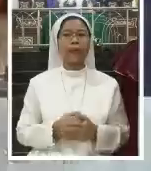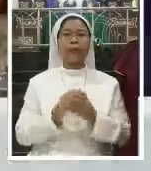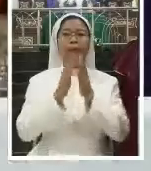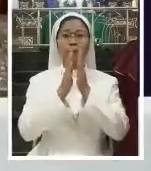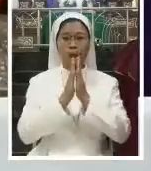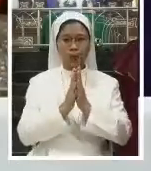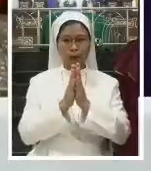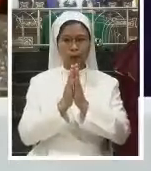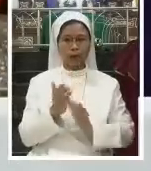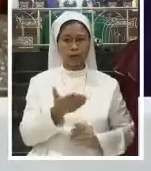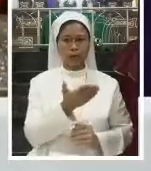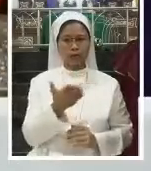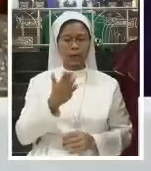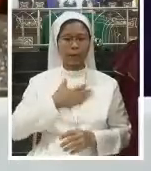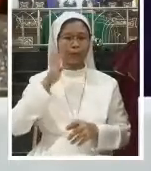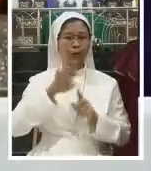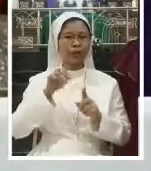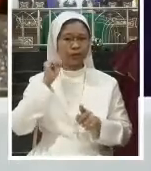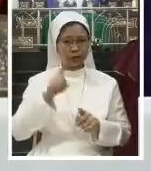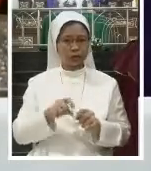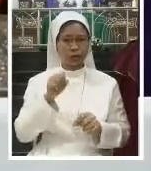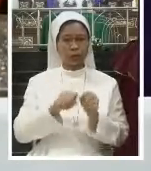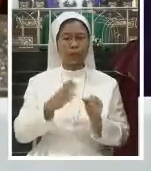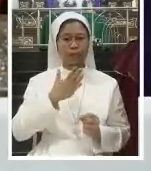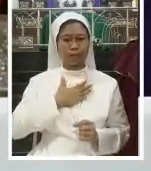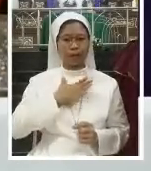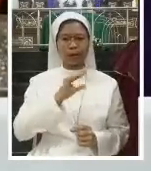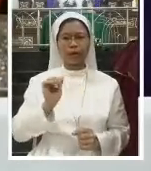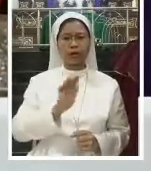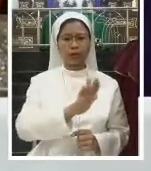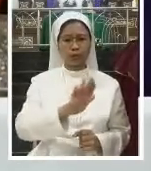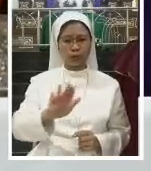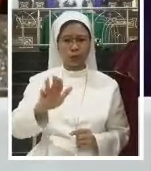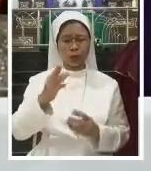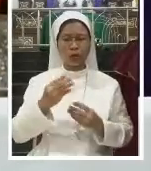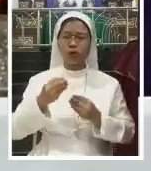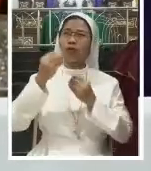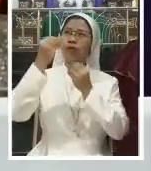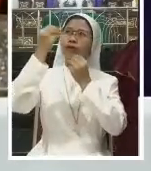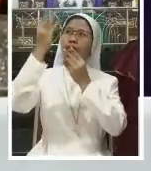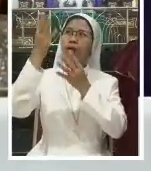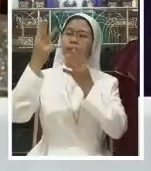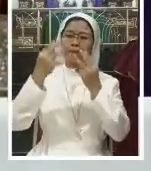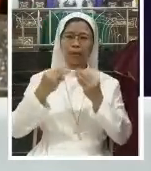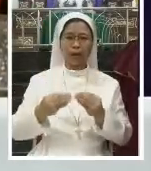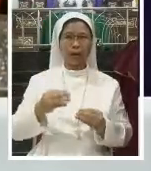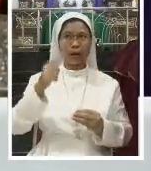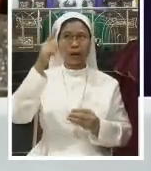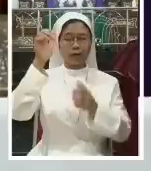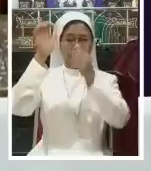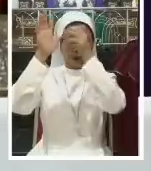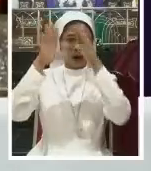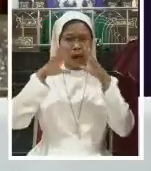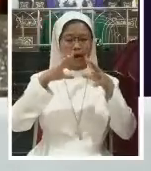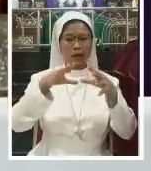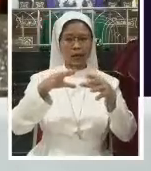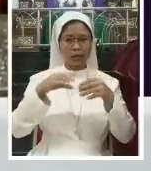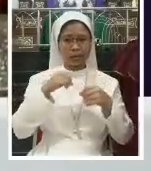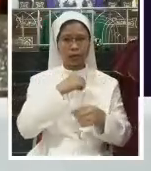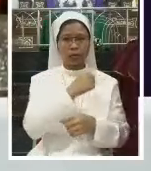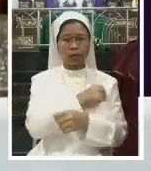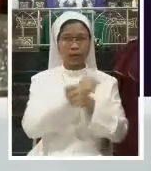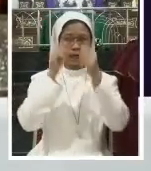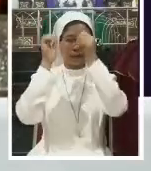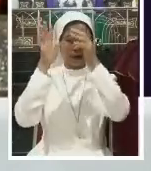Pamibig kamo mga tugang tanganing ang sako asinan sa indong atang, maako man lugod kan Dios